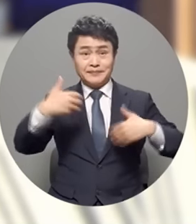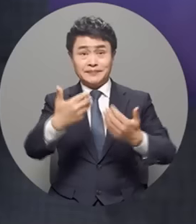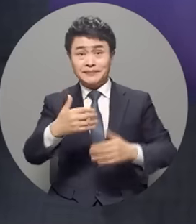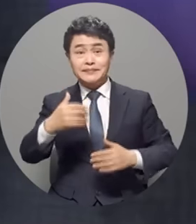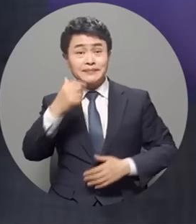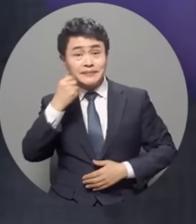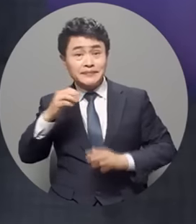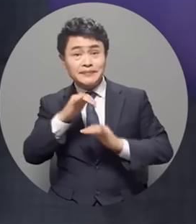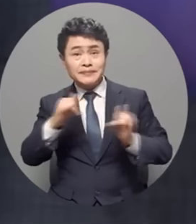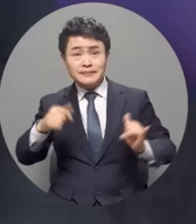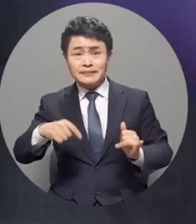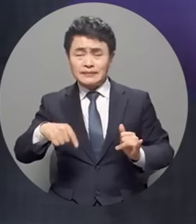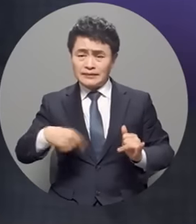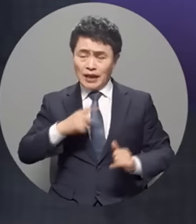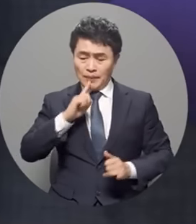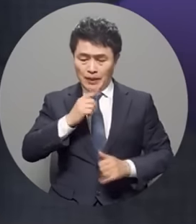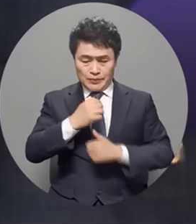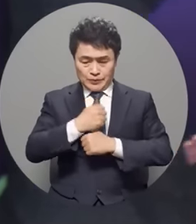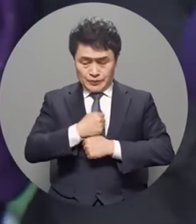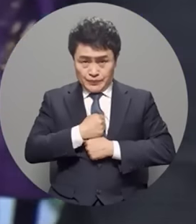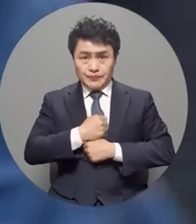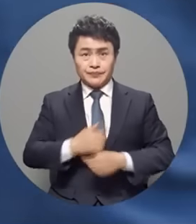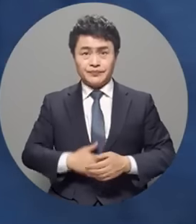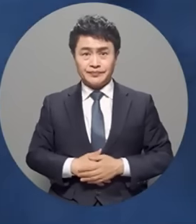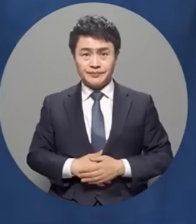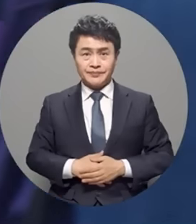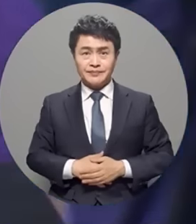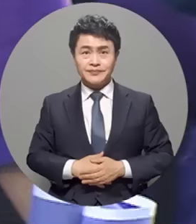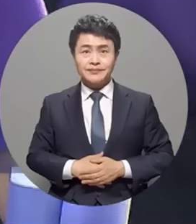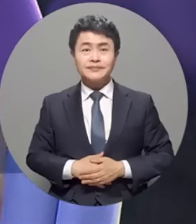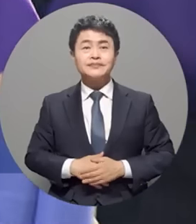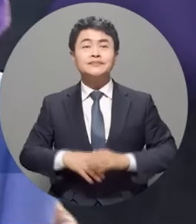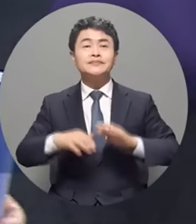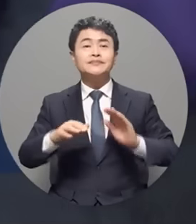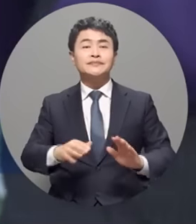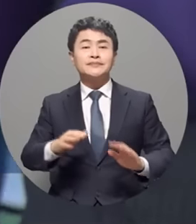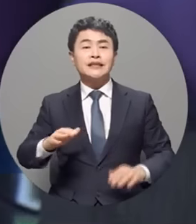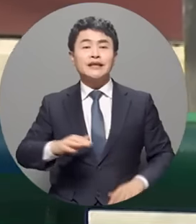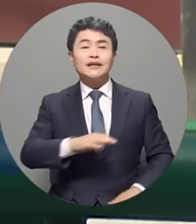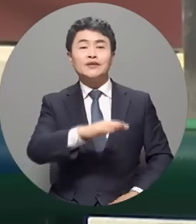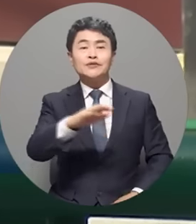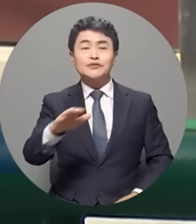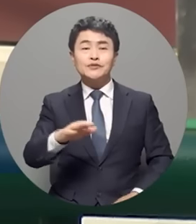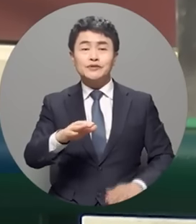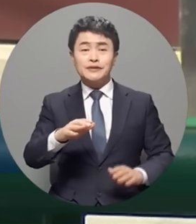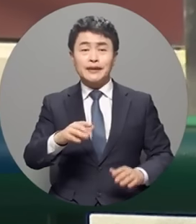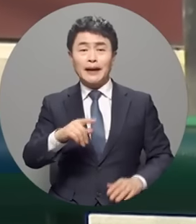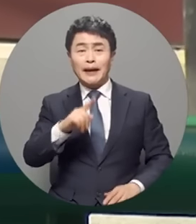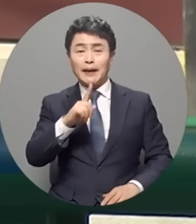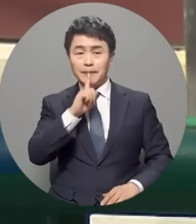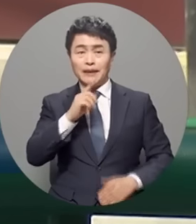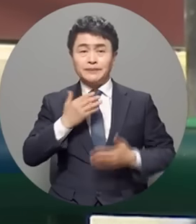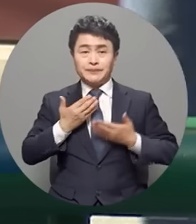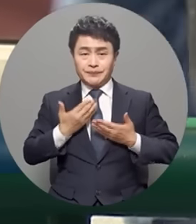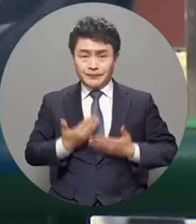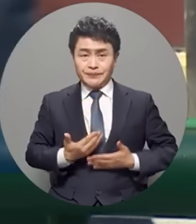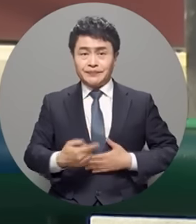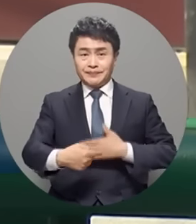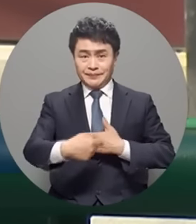팬들은 사소한 발언도 조심했습니다 그냥 우리가 그냥 하는